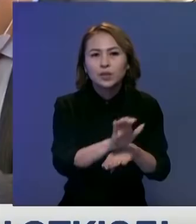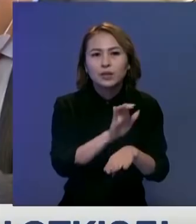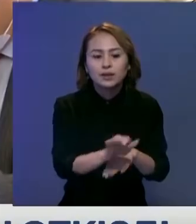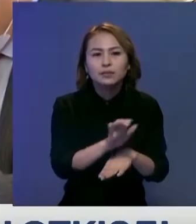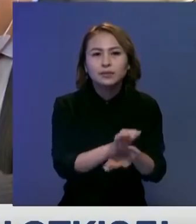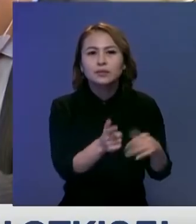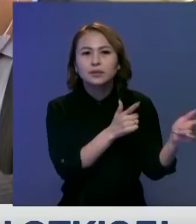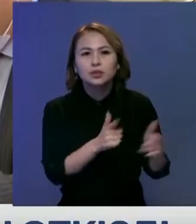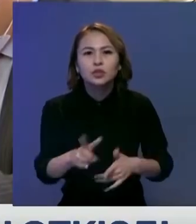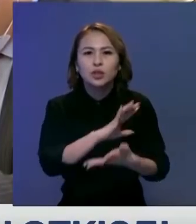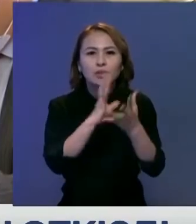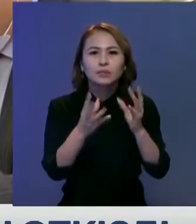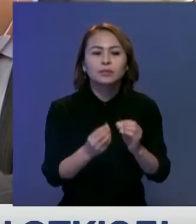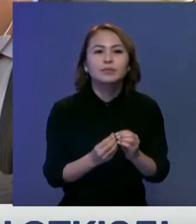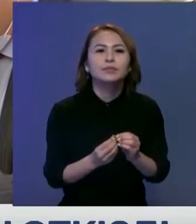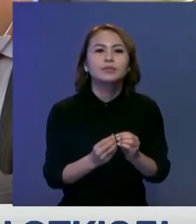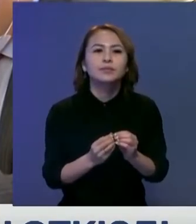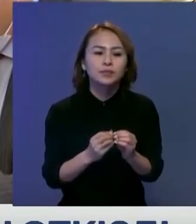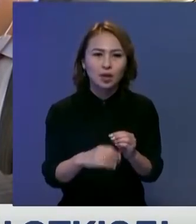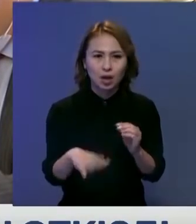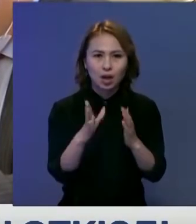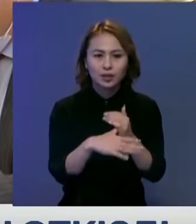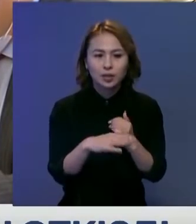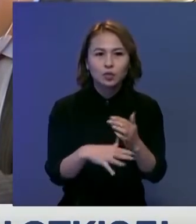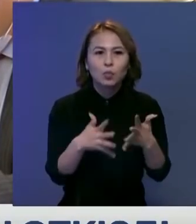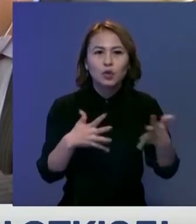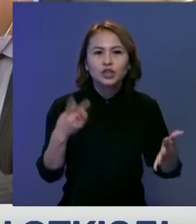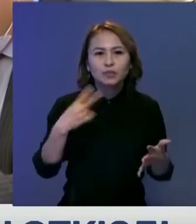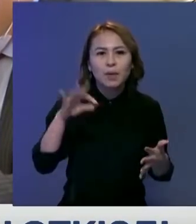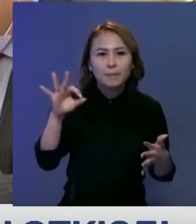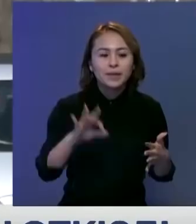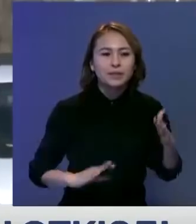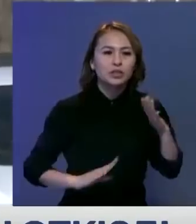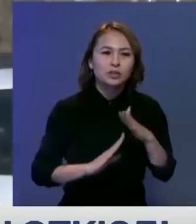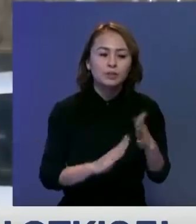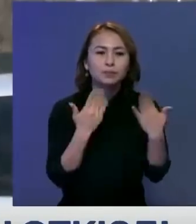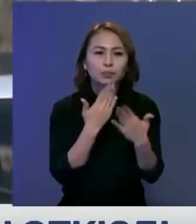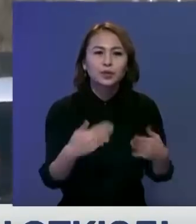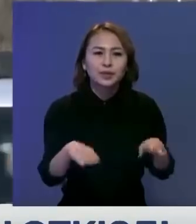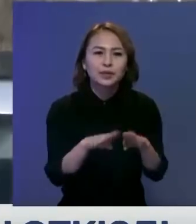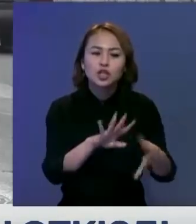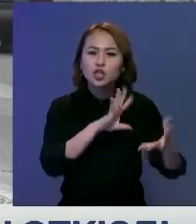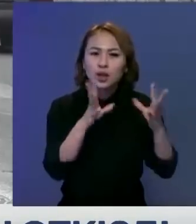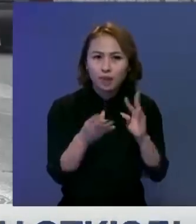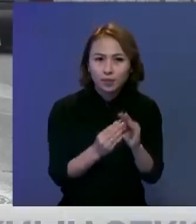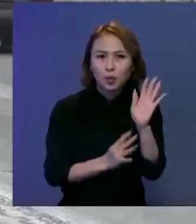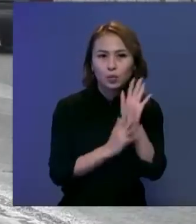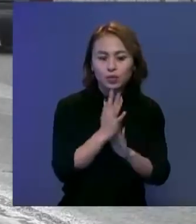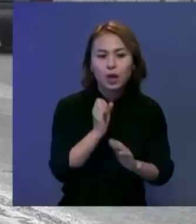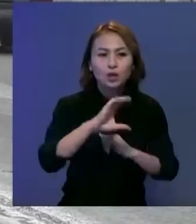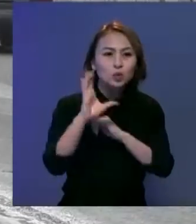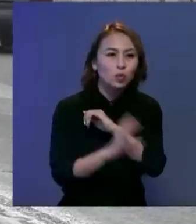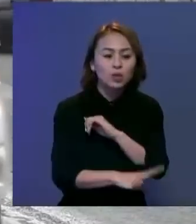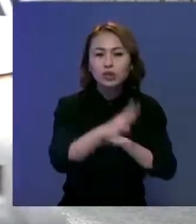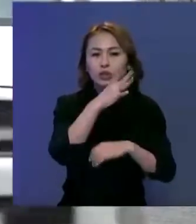өнімінің жалпы көлімдегі Атрауыдың үлесі 20 пайызға жетті. Бұл енді жалп өсім ғой, ал сонғы